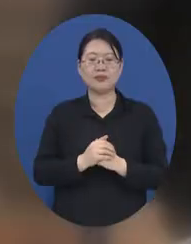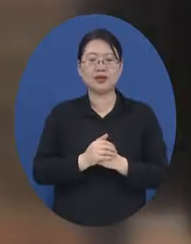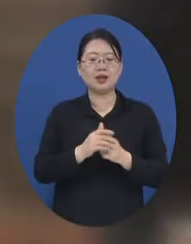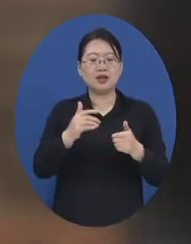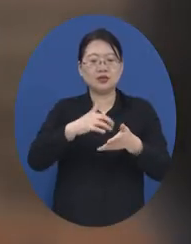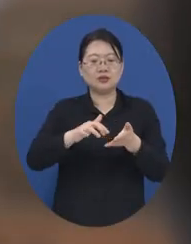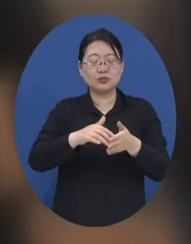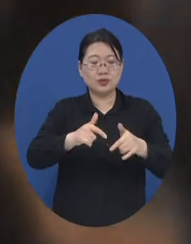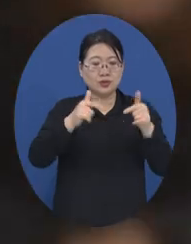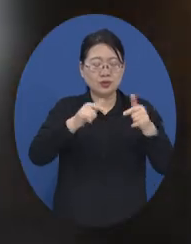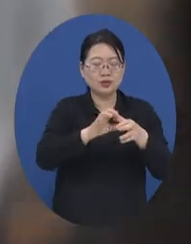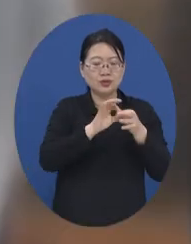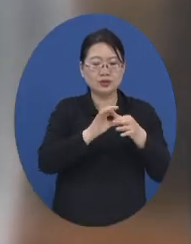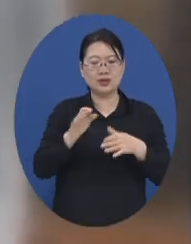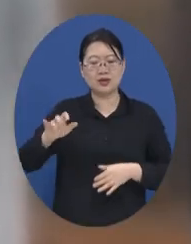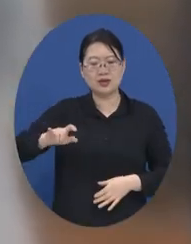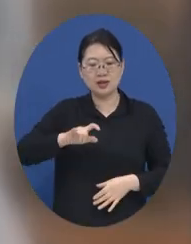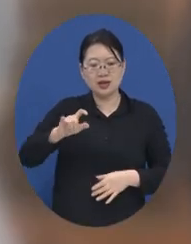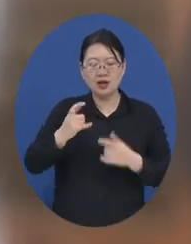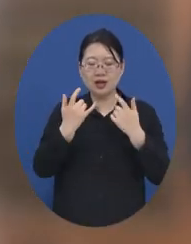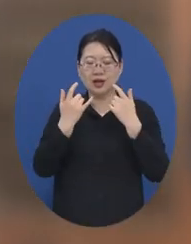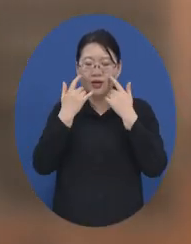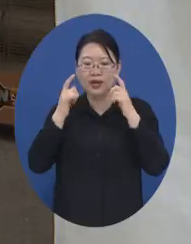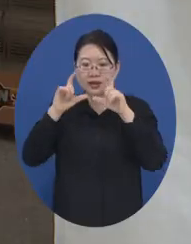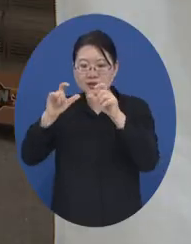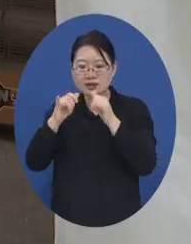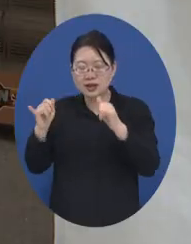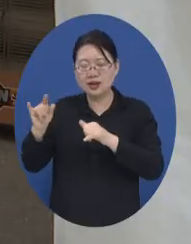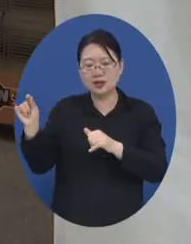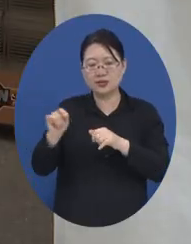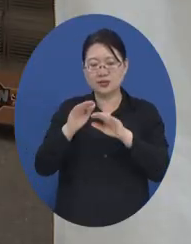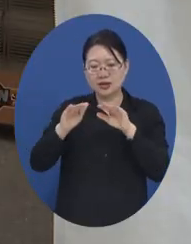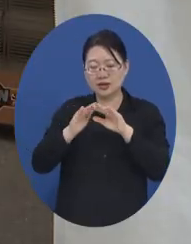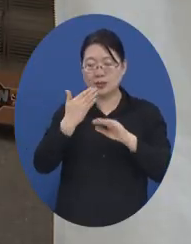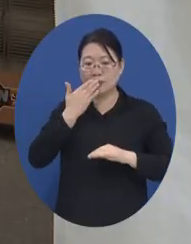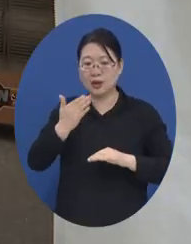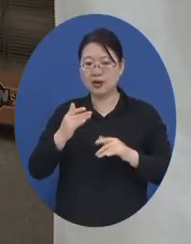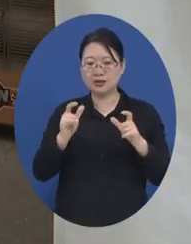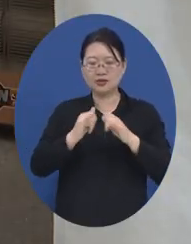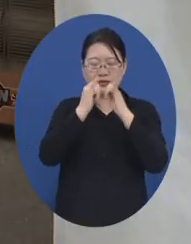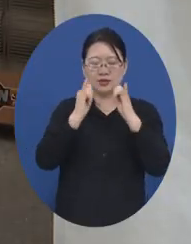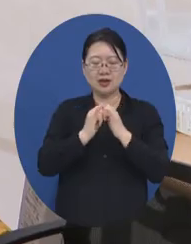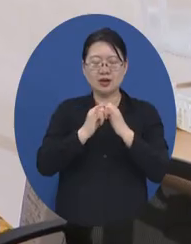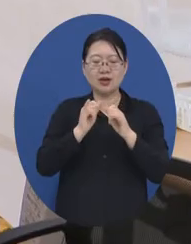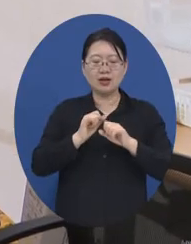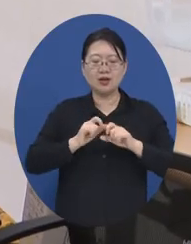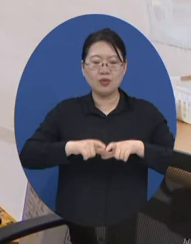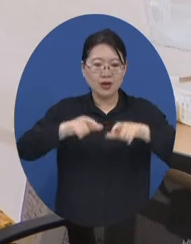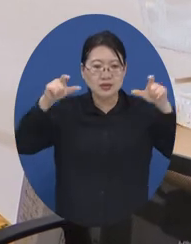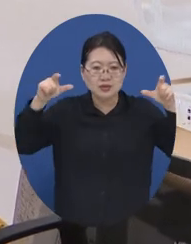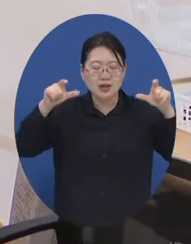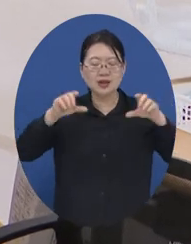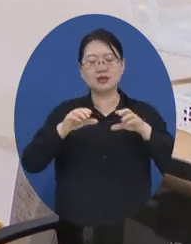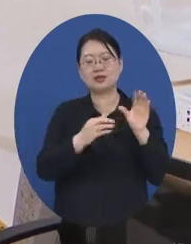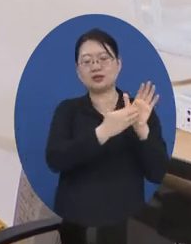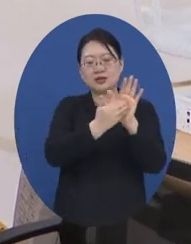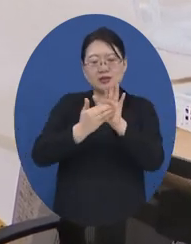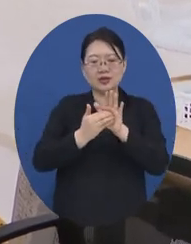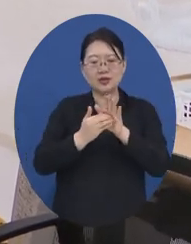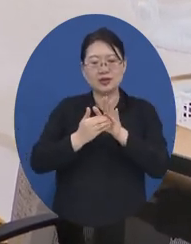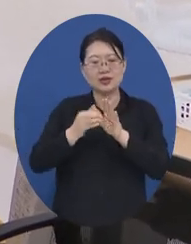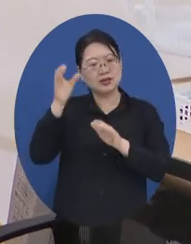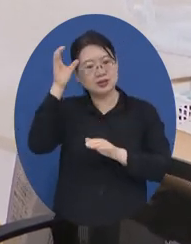통해 증가하는 코로나19 확진자에 신속하게 대응할 수 있고 지역사회 확산 차단에도 기여할 것으로 기대하고 있습니다.